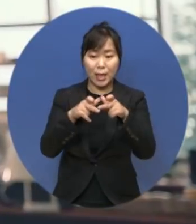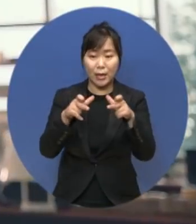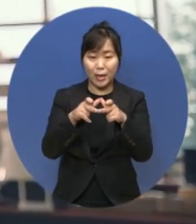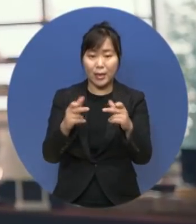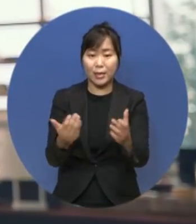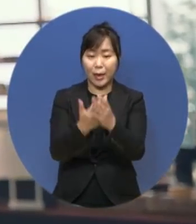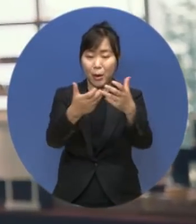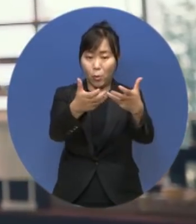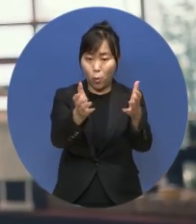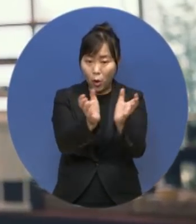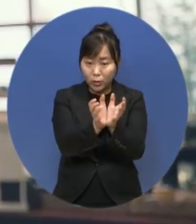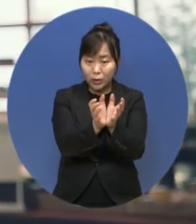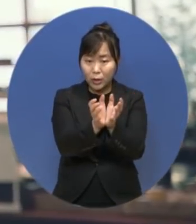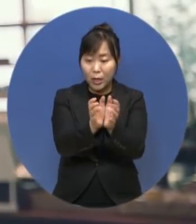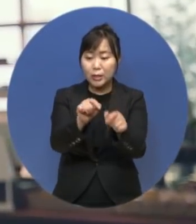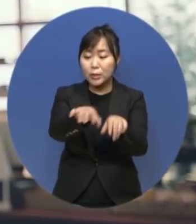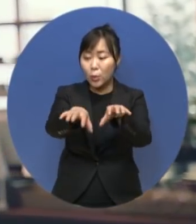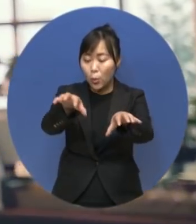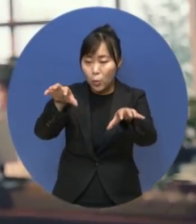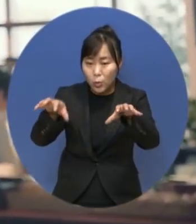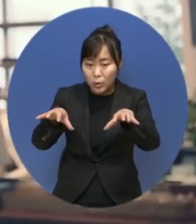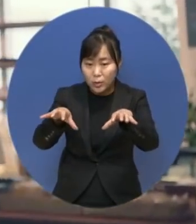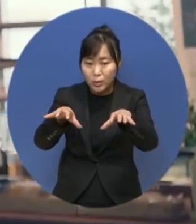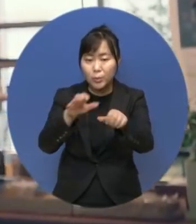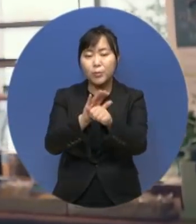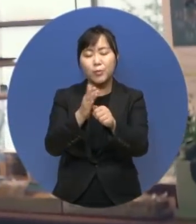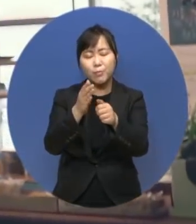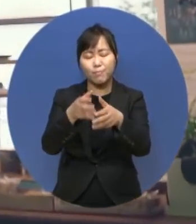한국장애인개발원은 무대를 만듭니다.